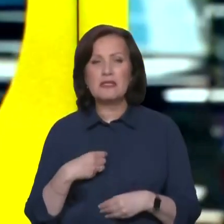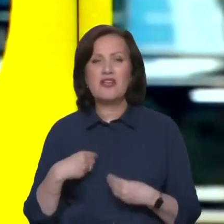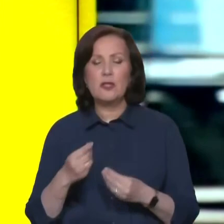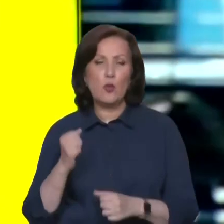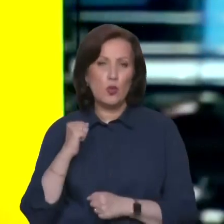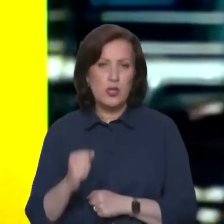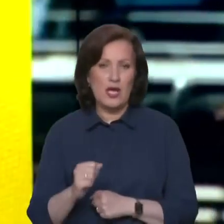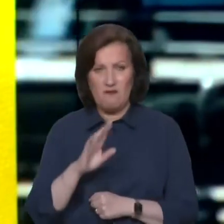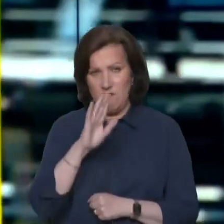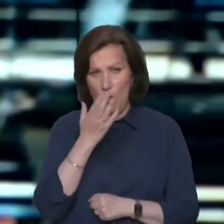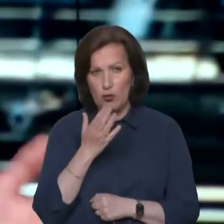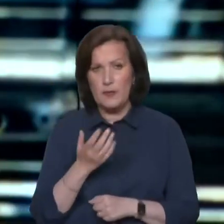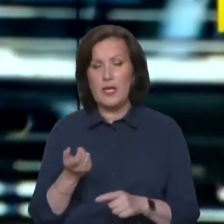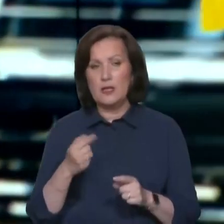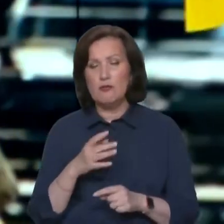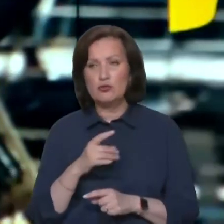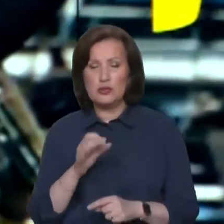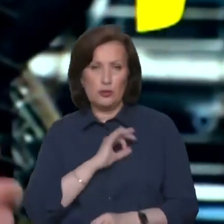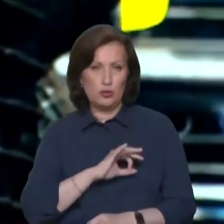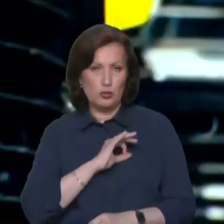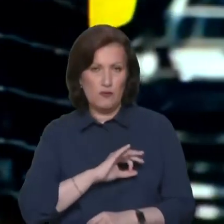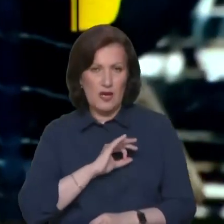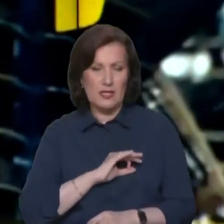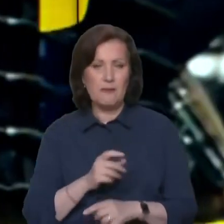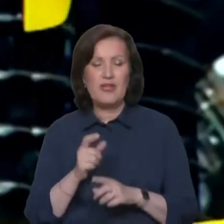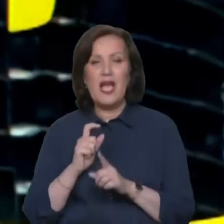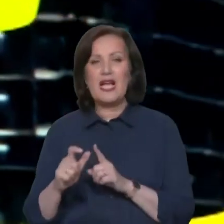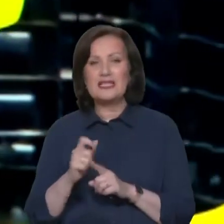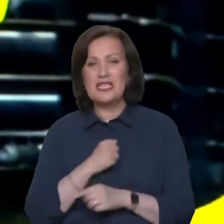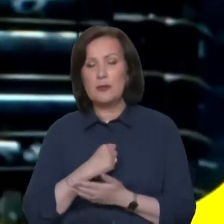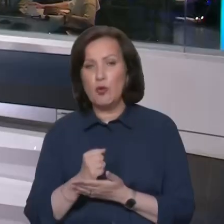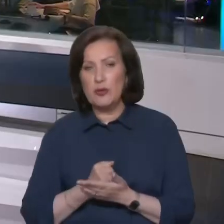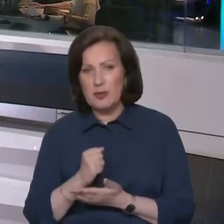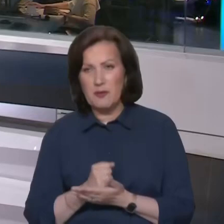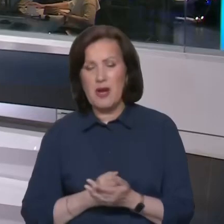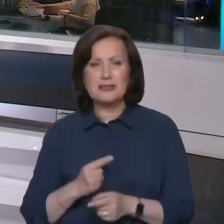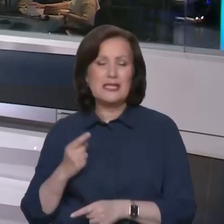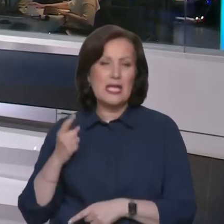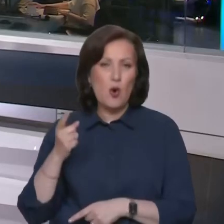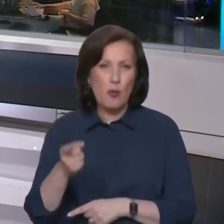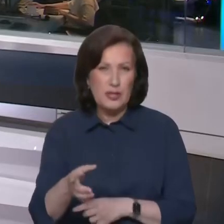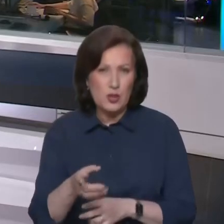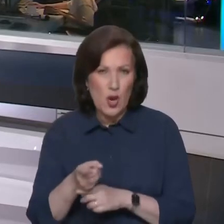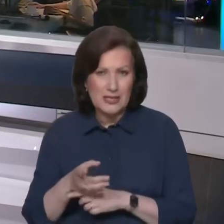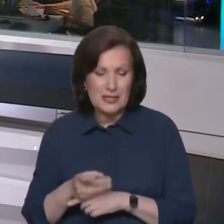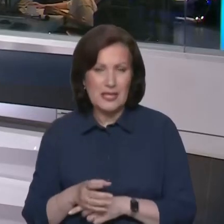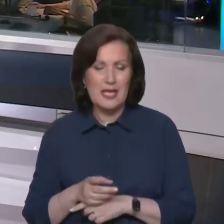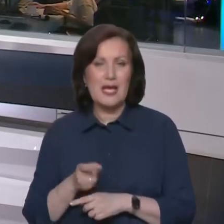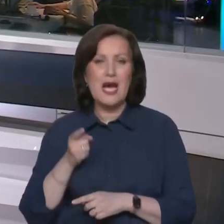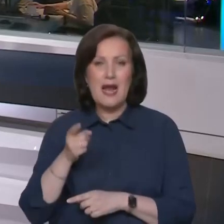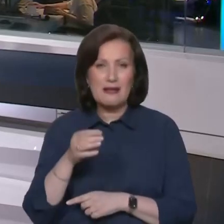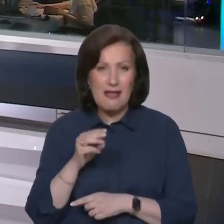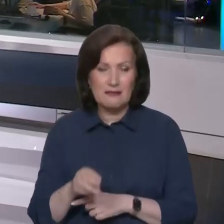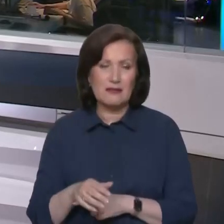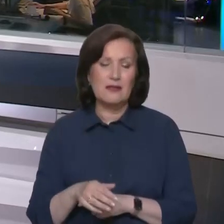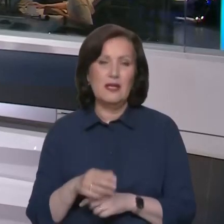завдаємо ударів ворогу. Тобто бачимо, що застосування касетних боєприпасів, далекобійної артилерії, ракет